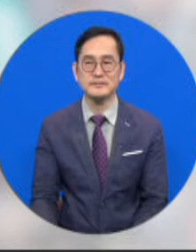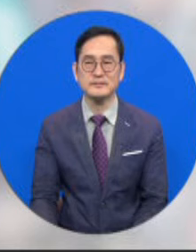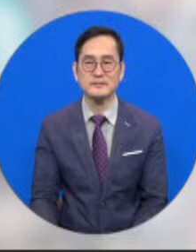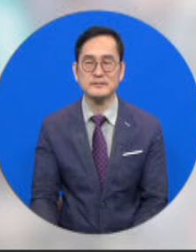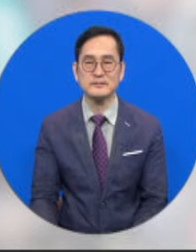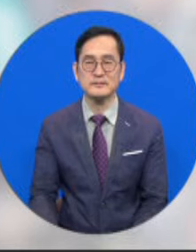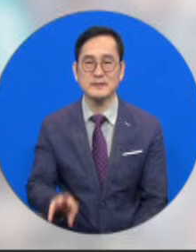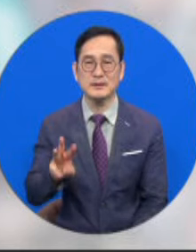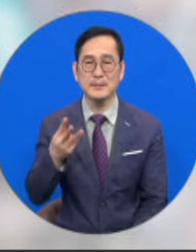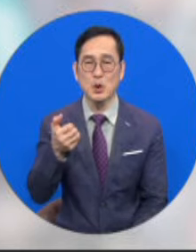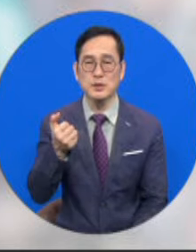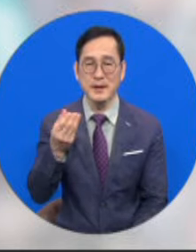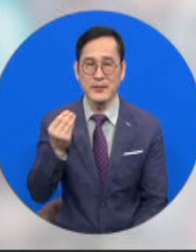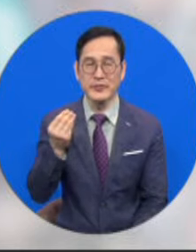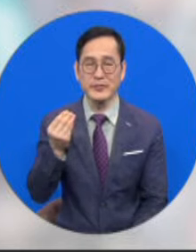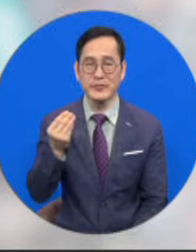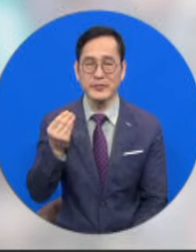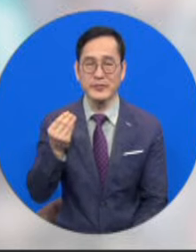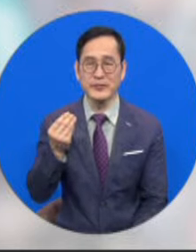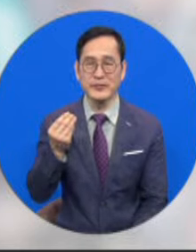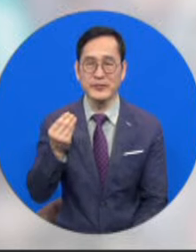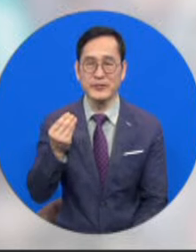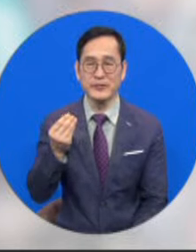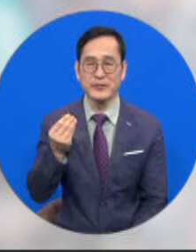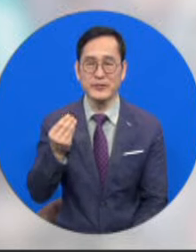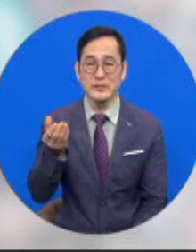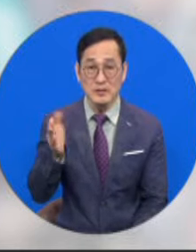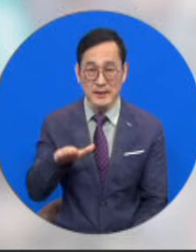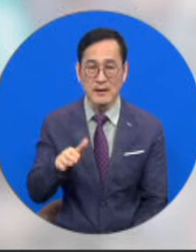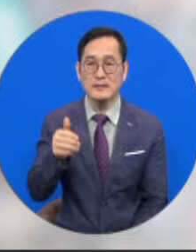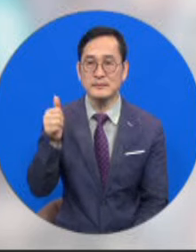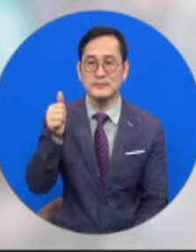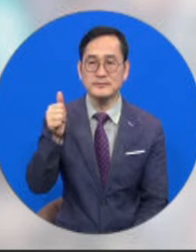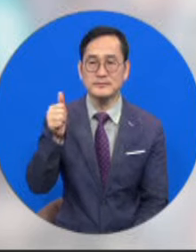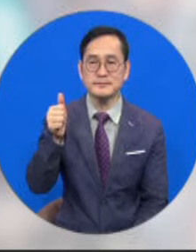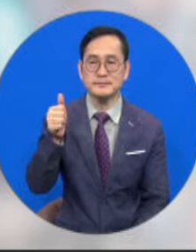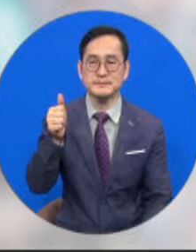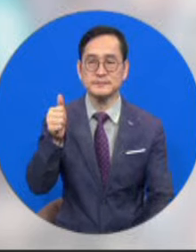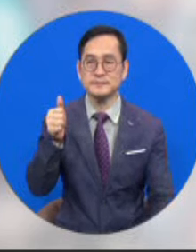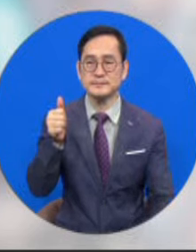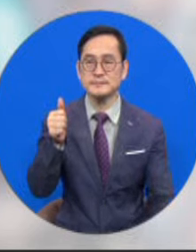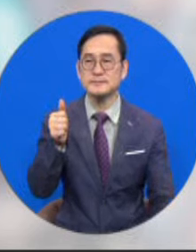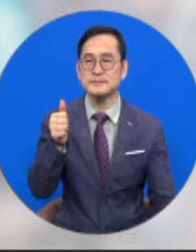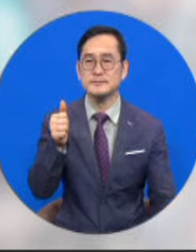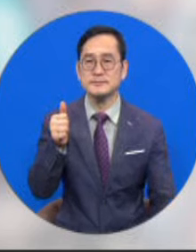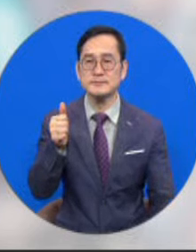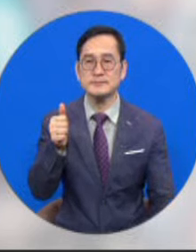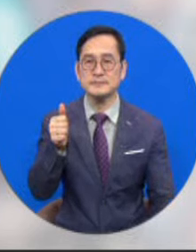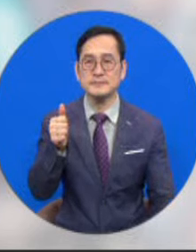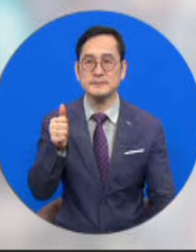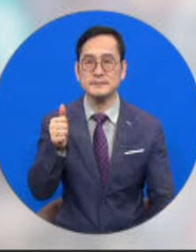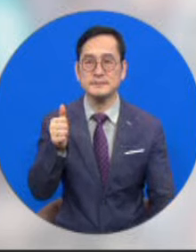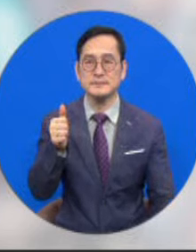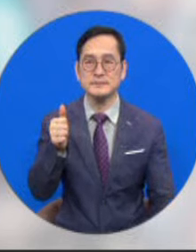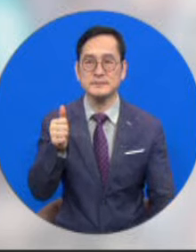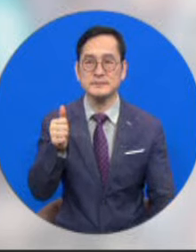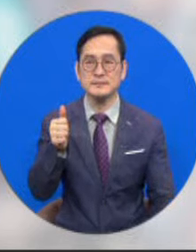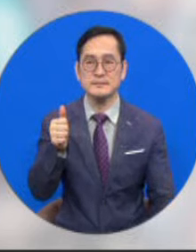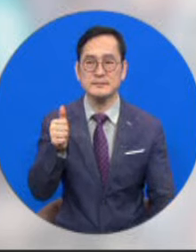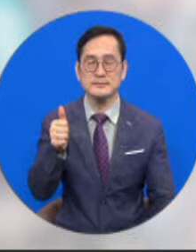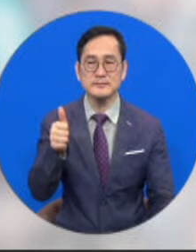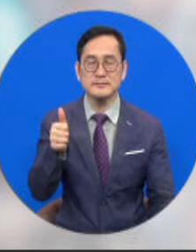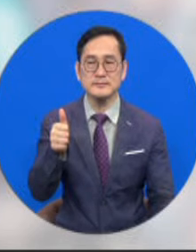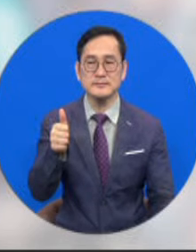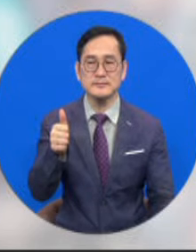35만 원 했군요 왜냐면이 논란 때문입니다 저 뭐 35만 원 저도 아까운